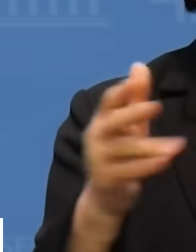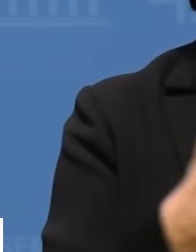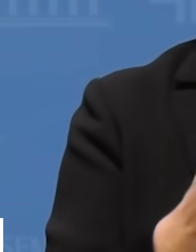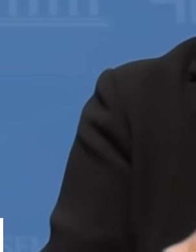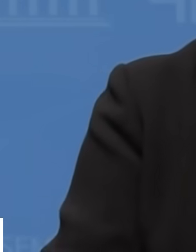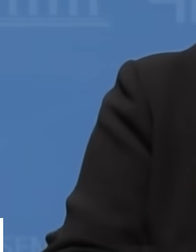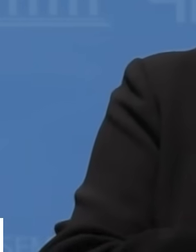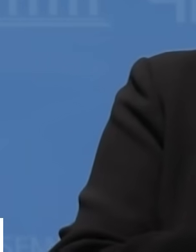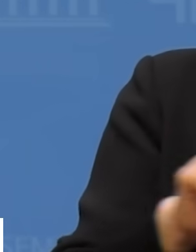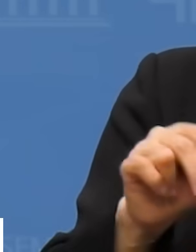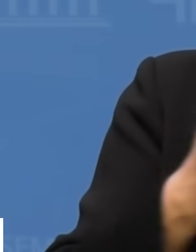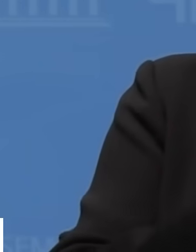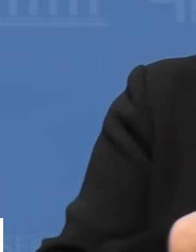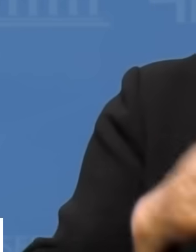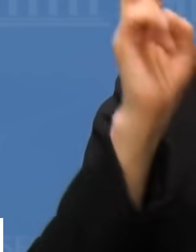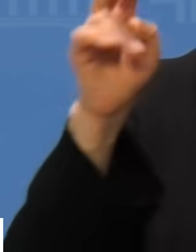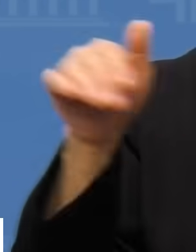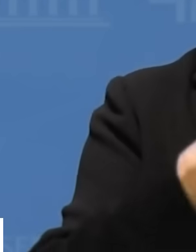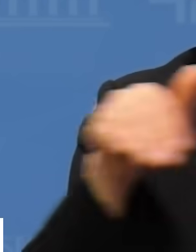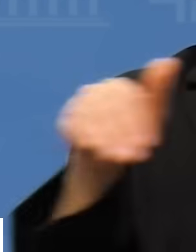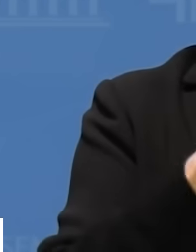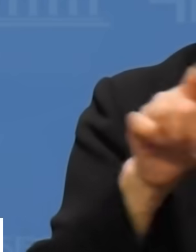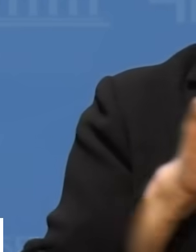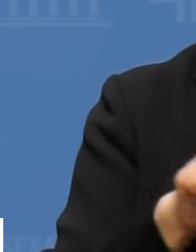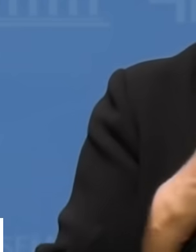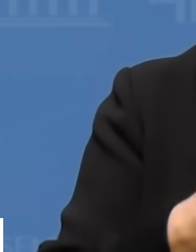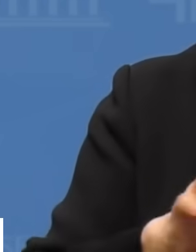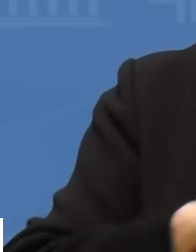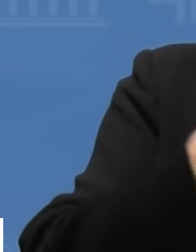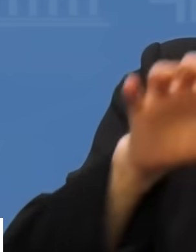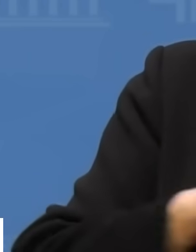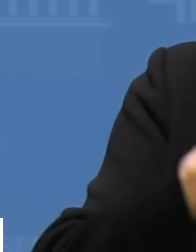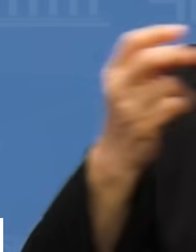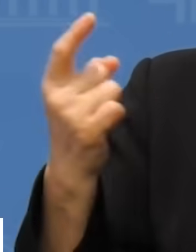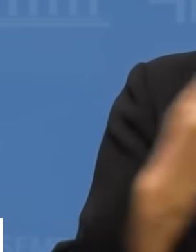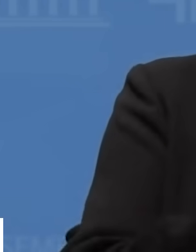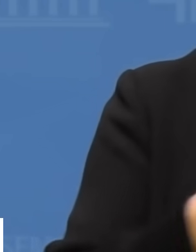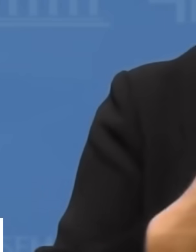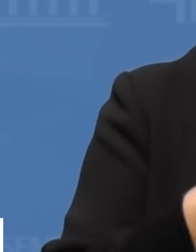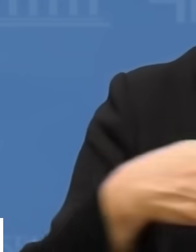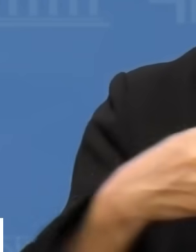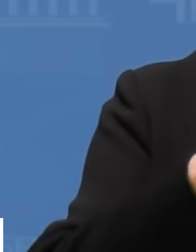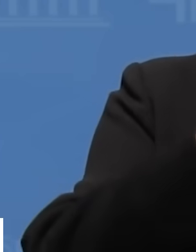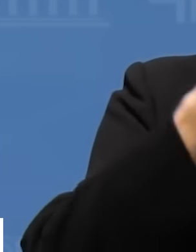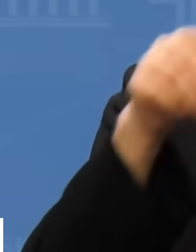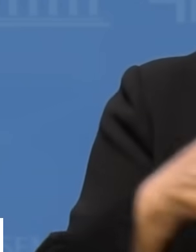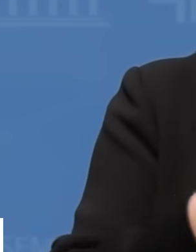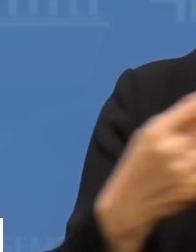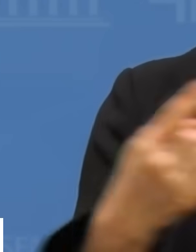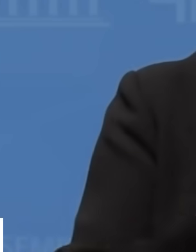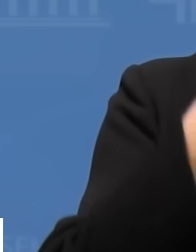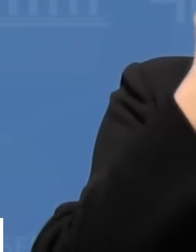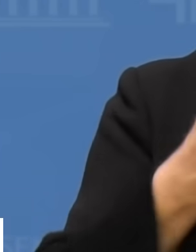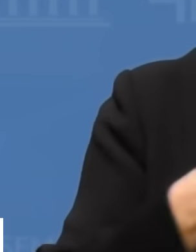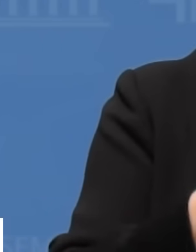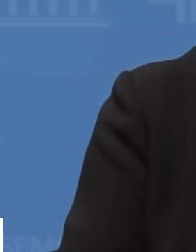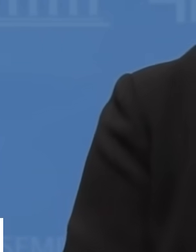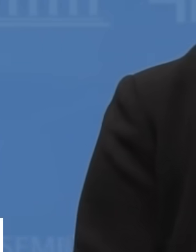4호선 지하철의 출퇴근 교통 혼잡 개선 등 교통체계 개선도